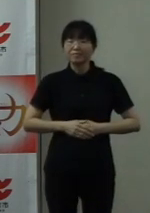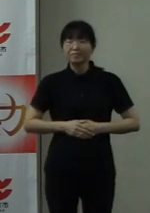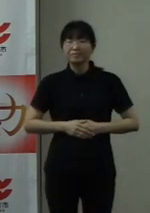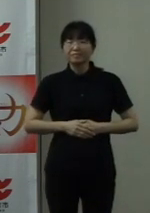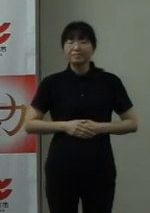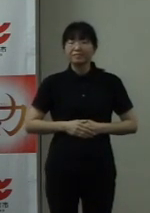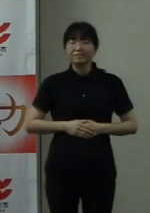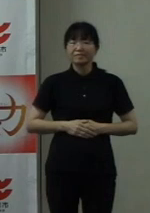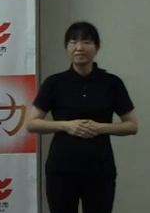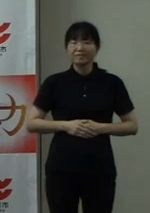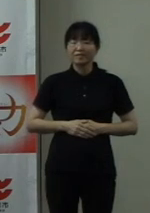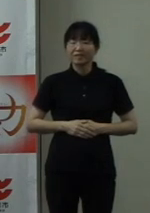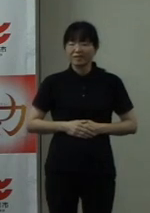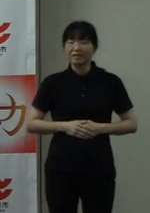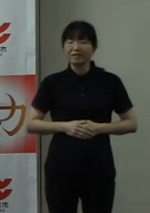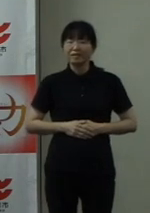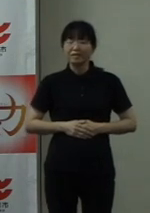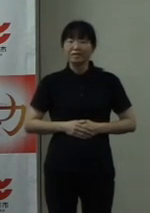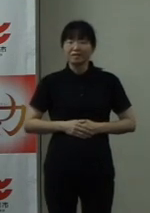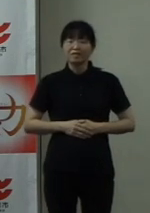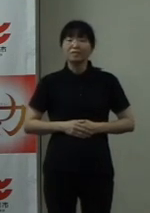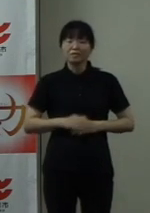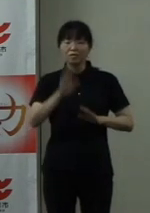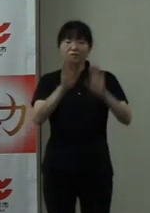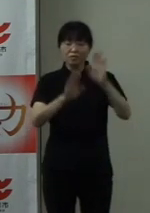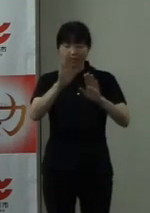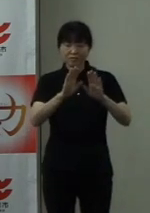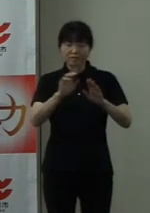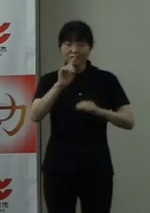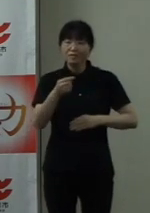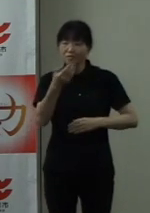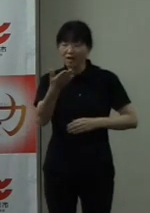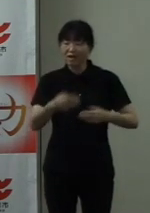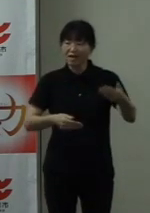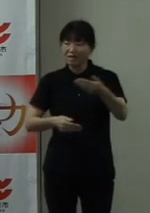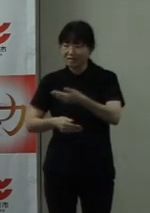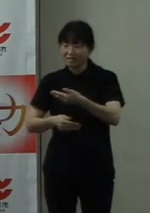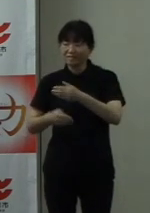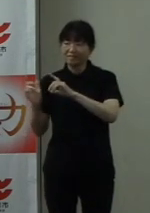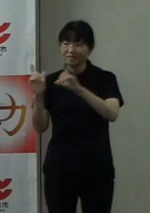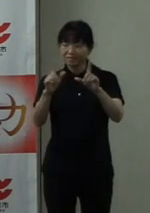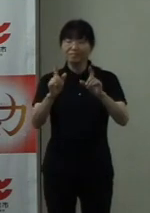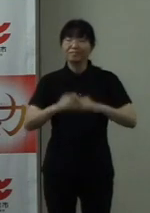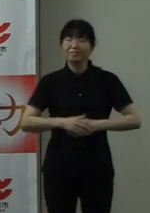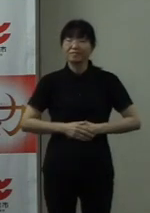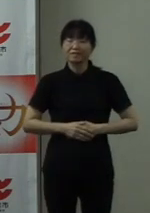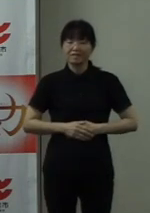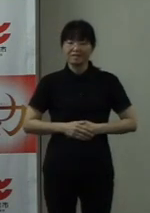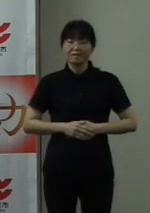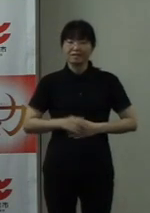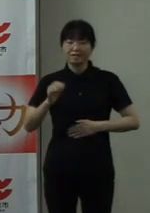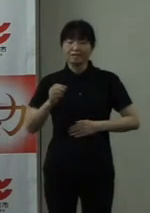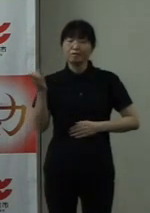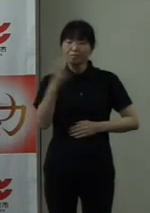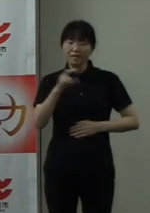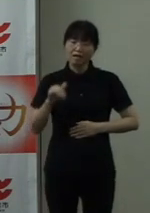らっしゃいますけれども、改めてちょっと受け止めをお願いします。 はい、しっかりとですね、それ以降復便